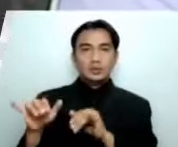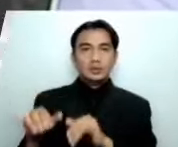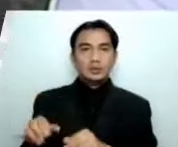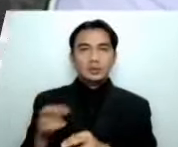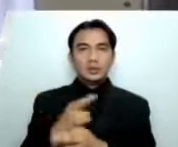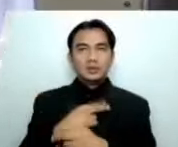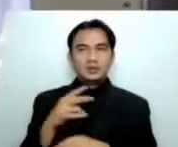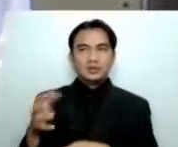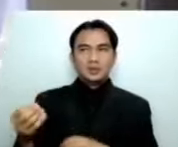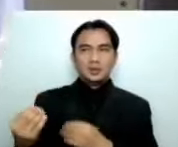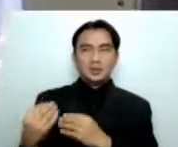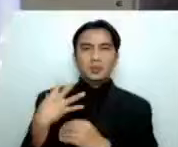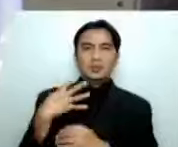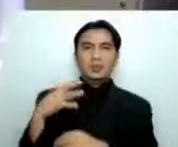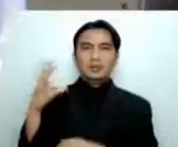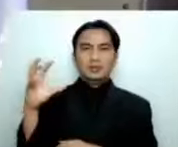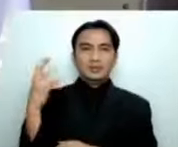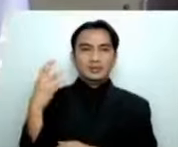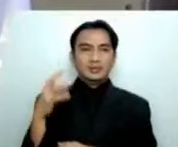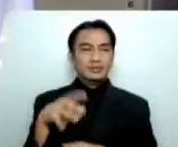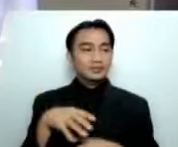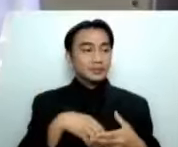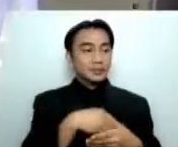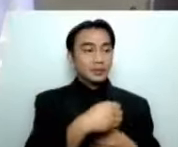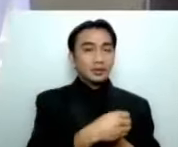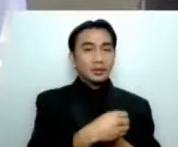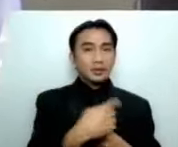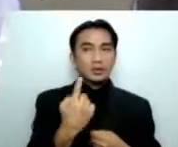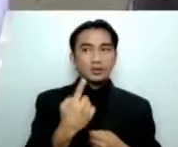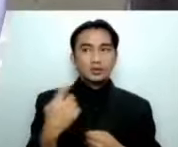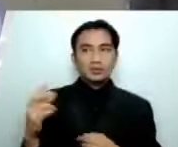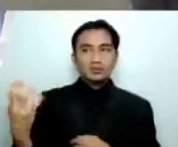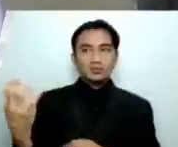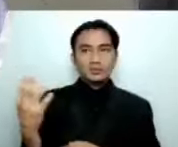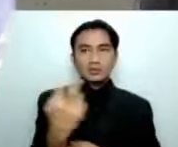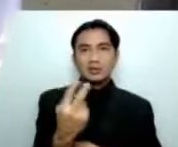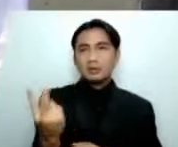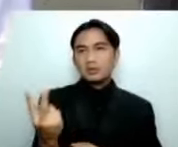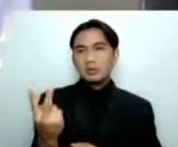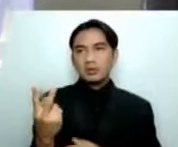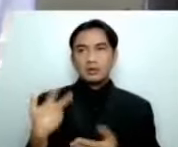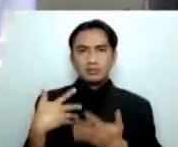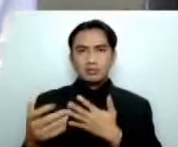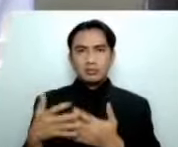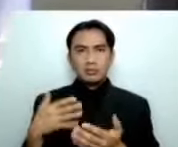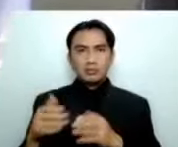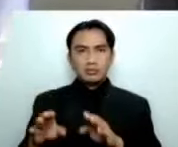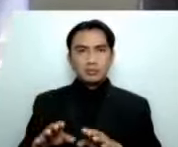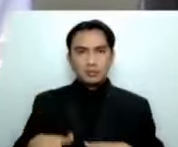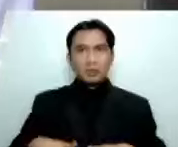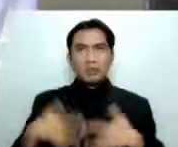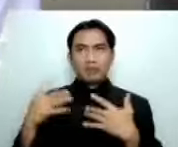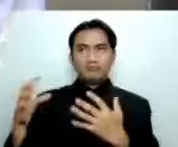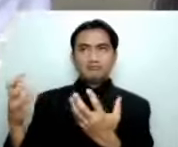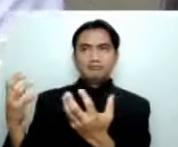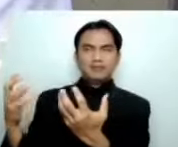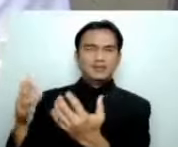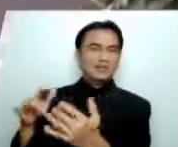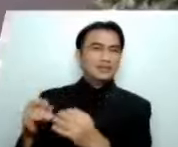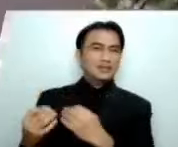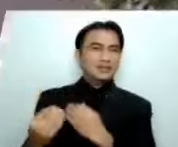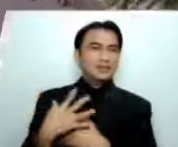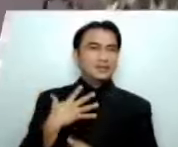magpapahangin tapos dalawang electric fan lang kahit sabihin mong sabay silang buksan mainit pa rin po